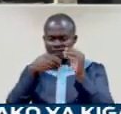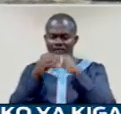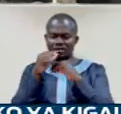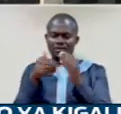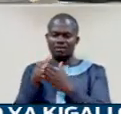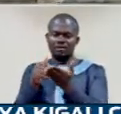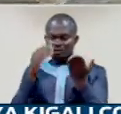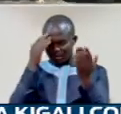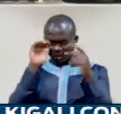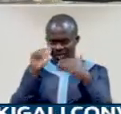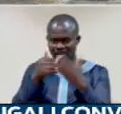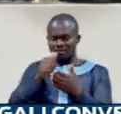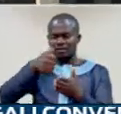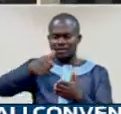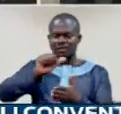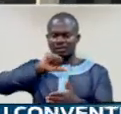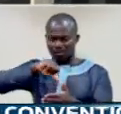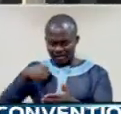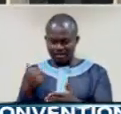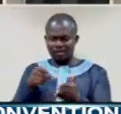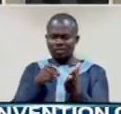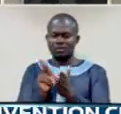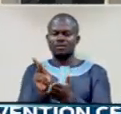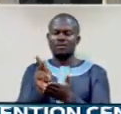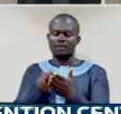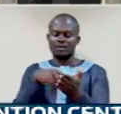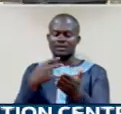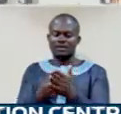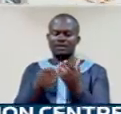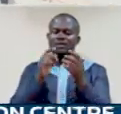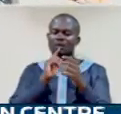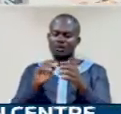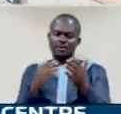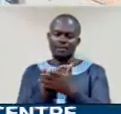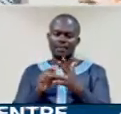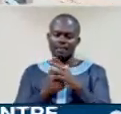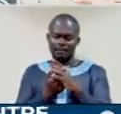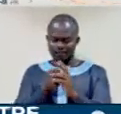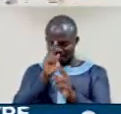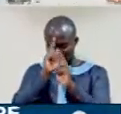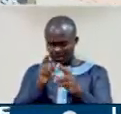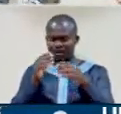cyamunara kuko benezo bananiwe kwishyura inguzanyo bafashe. Aya mabwiriza mashya azatangira kubahirizwa namara